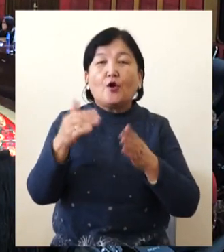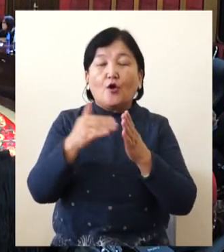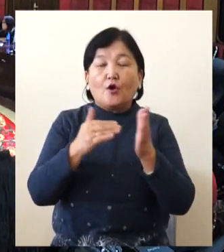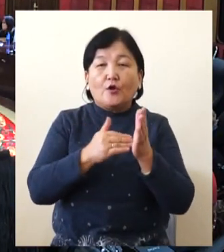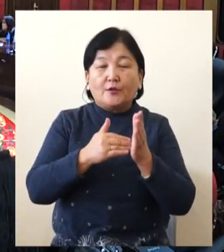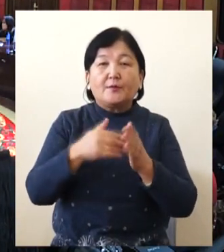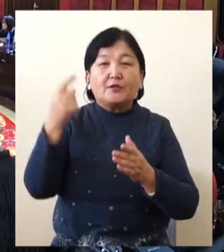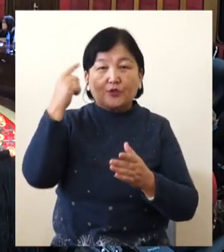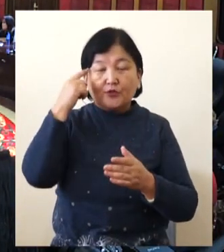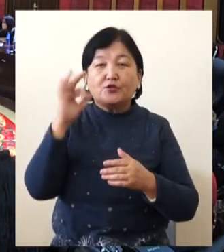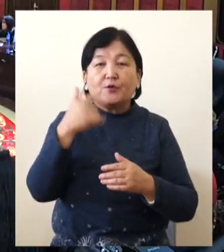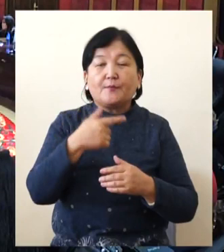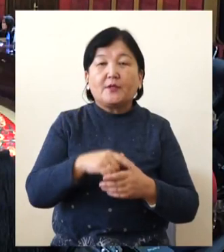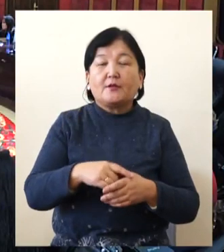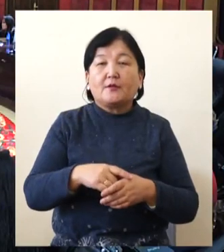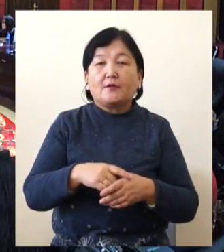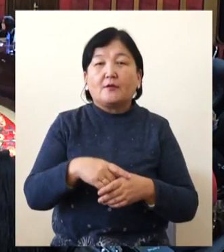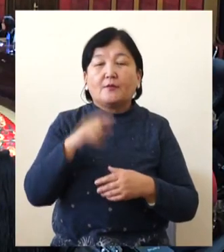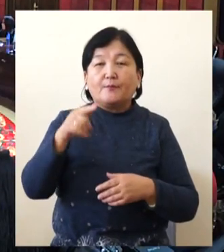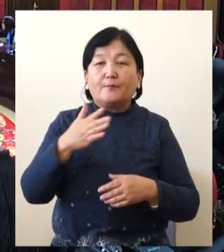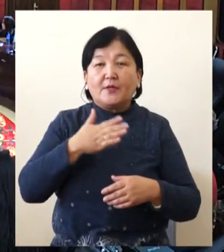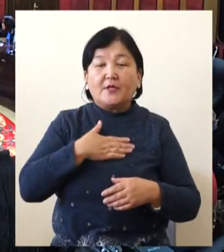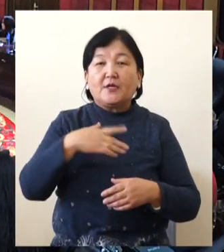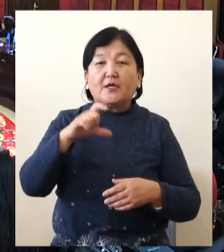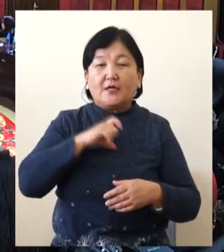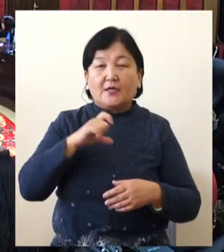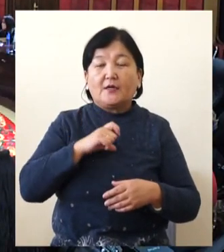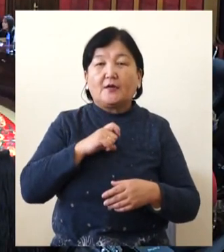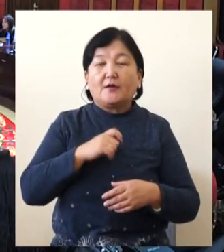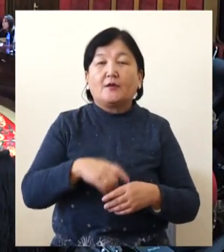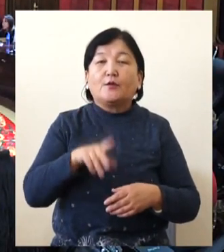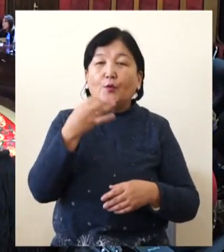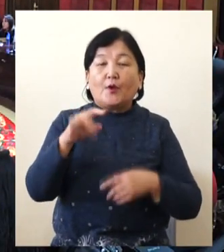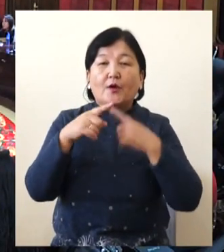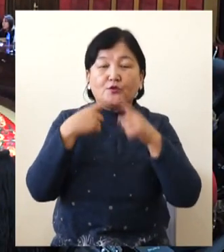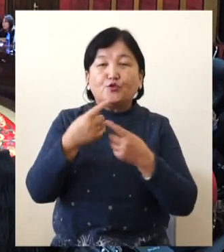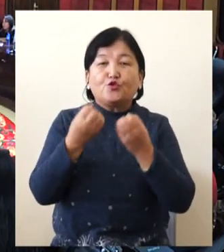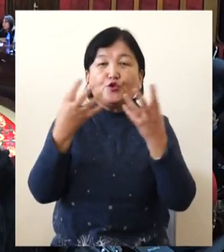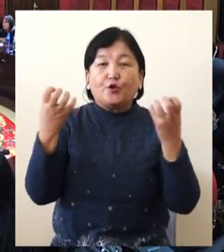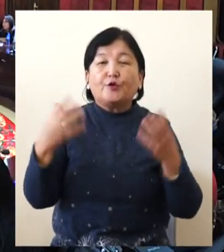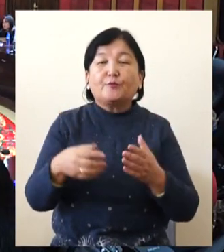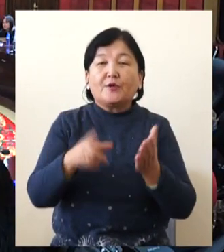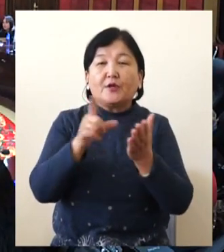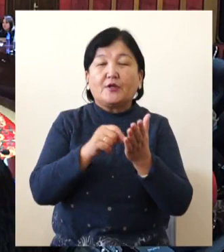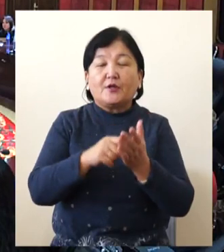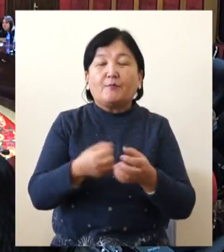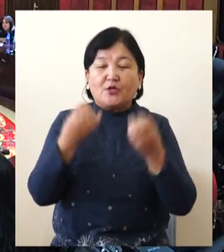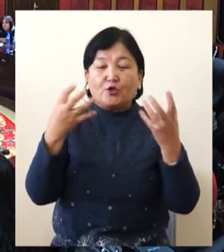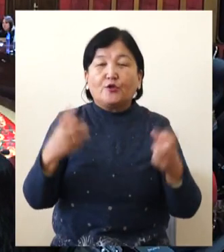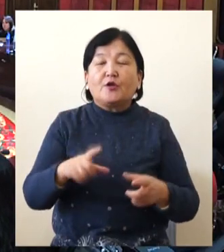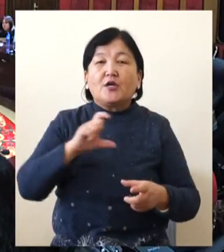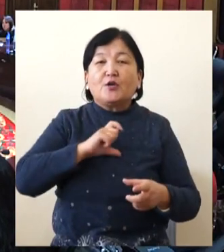таагүй аюулгүй байна гэсэн үг. Одоо бидний эрхийн хаасан эрхийн тухай зөндөө